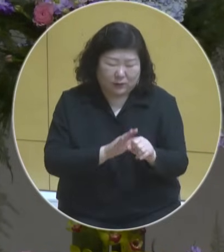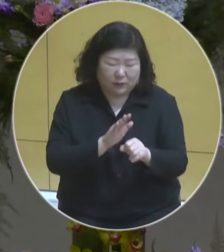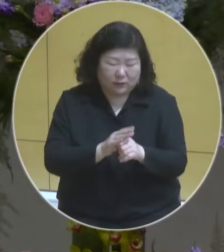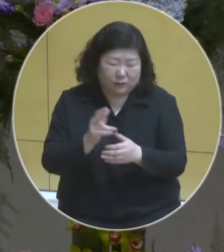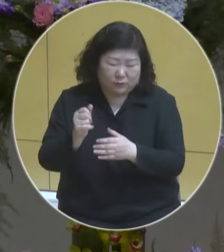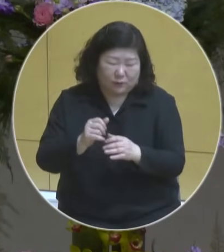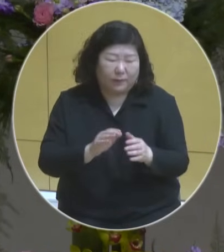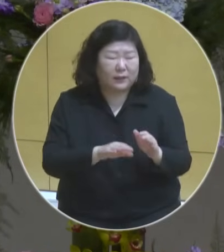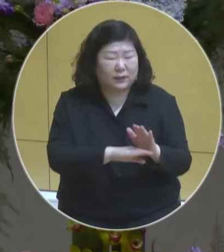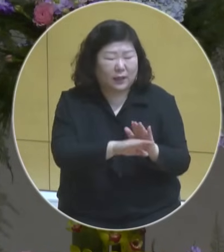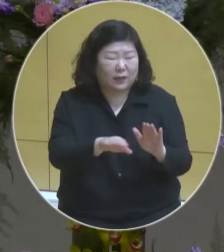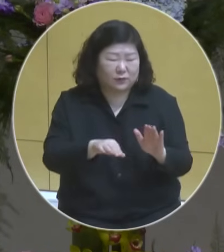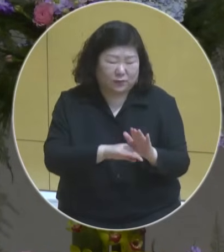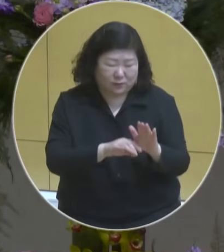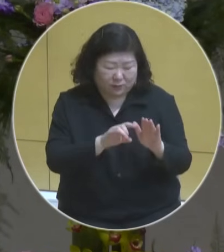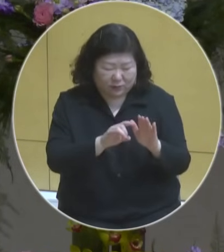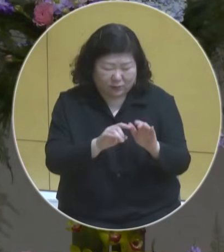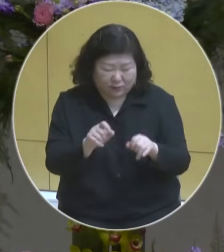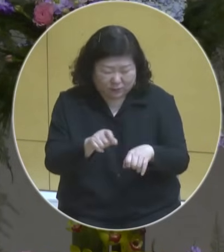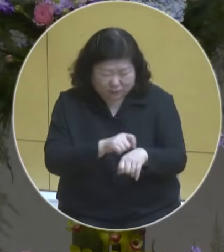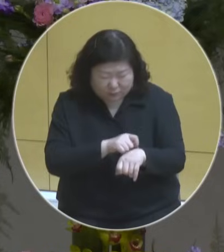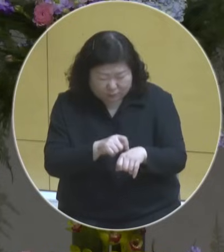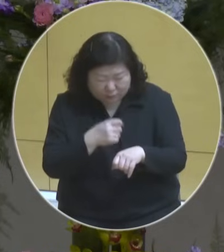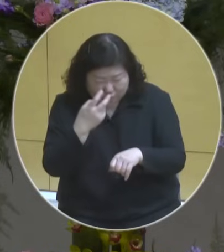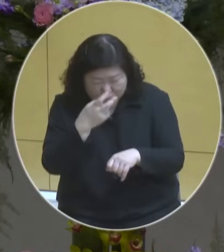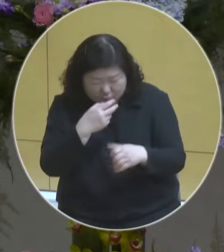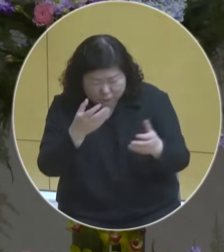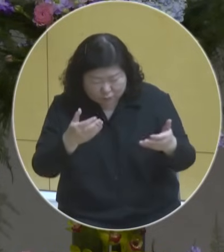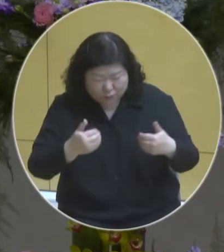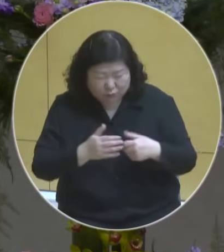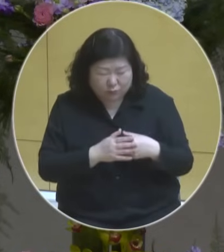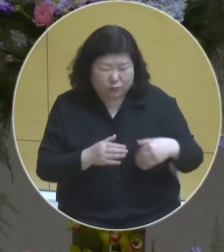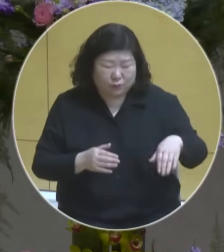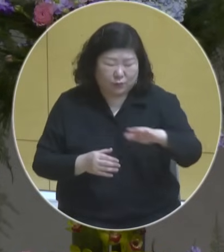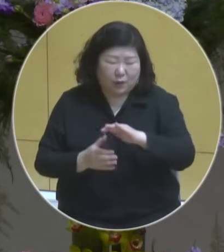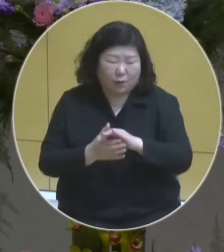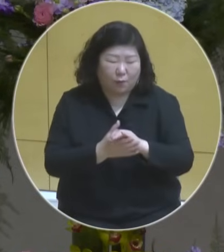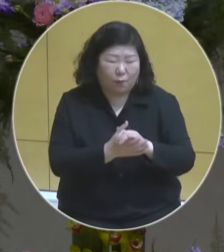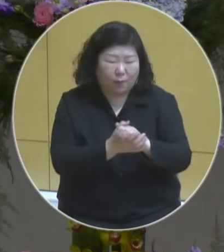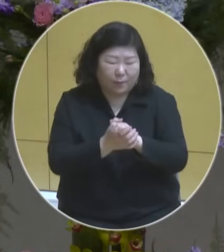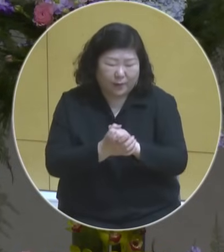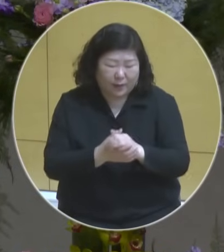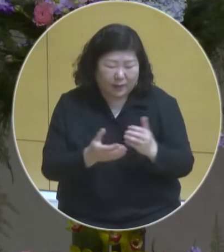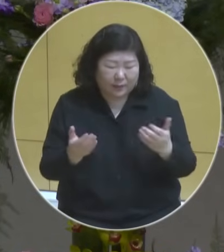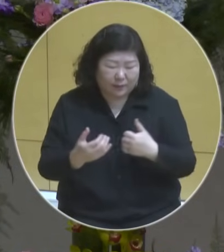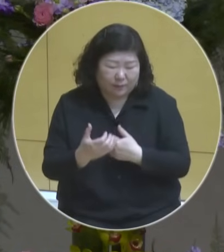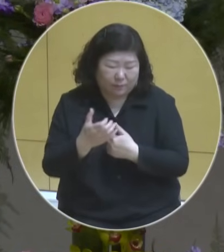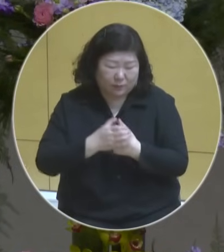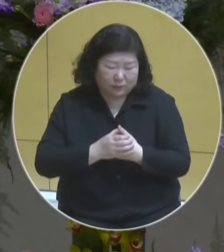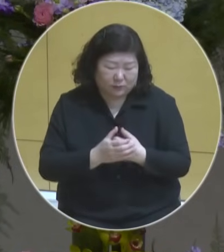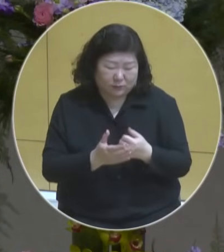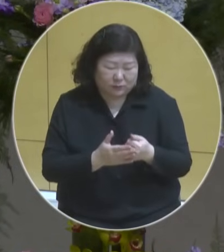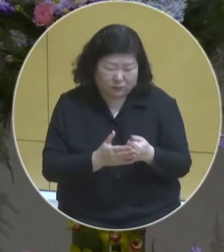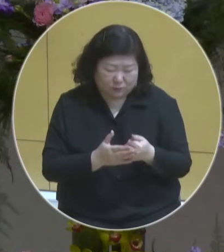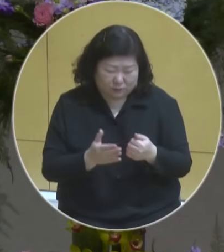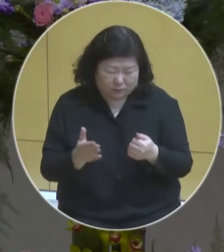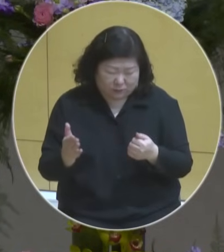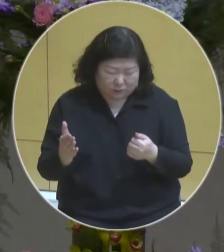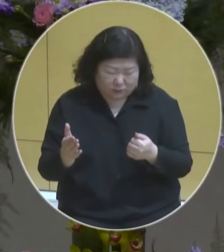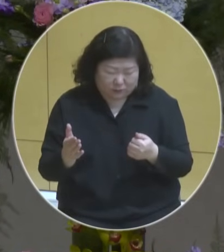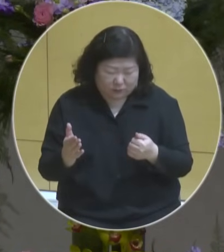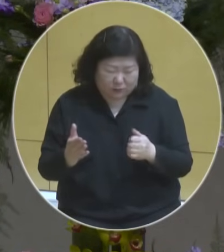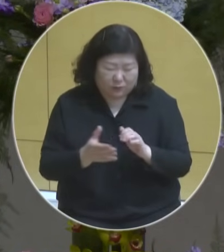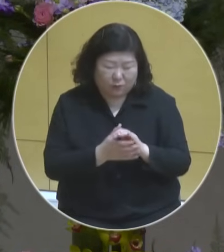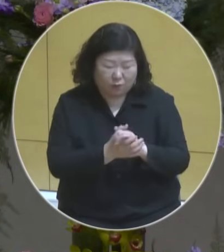주님께서 특별히 보살펴 주시사 우리를 화목해 하는 귀한 직책으로 우리를 세워 주셨사오니 화목의 통로가